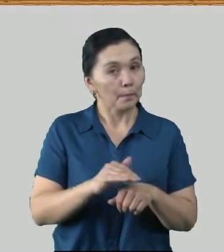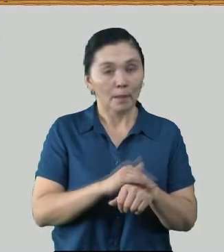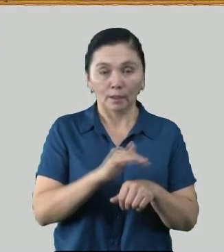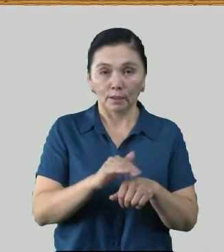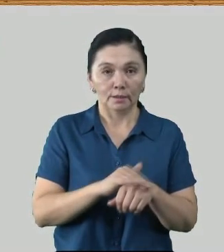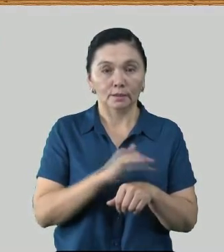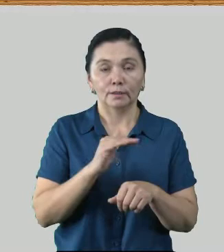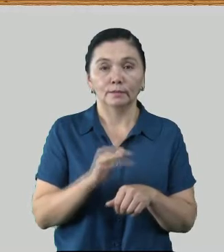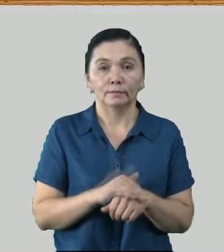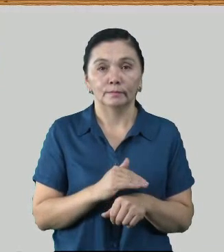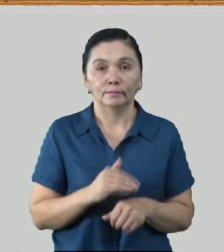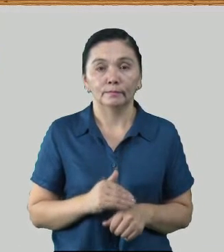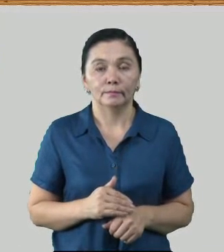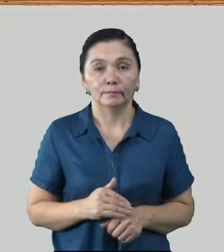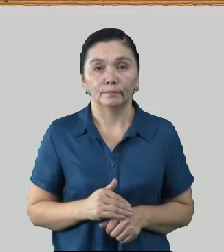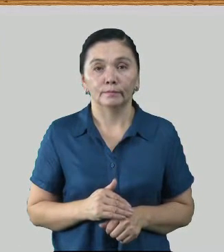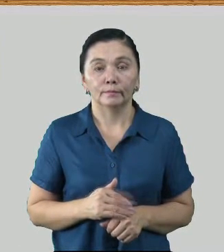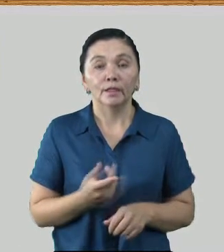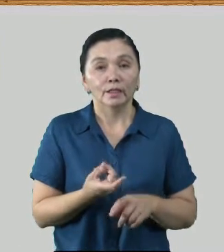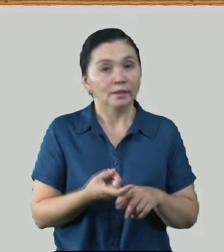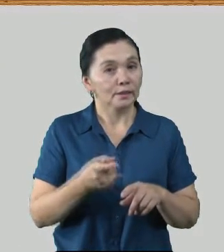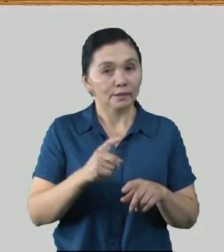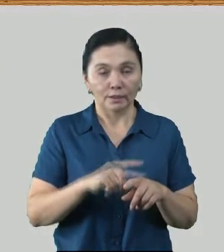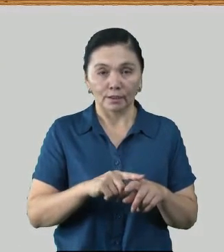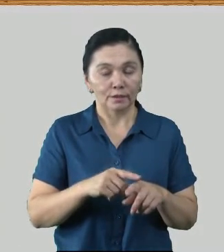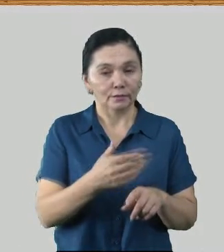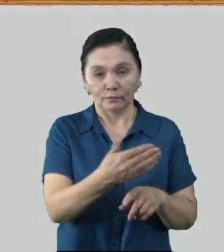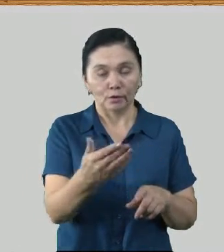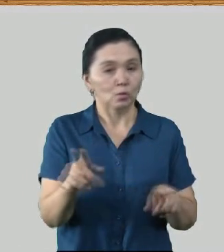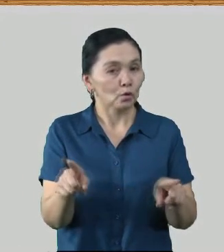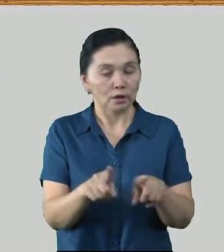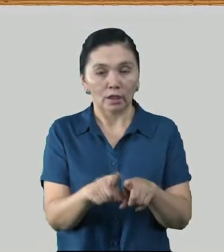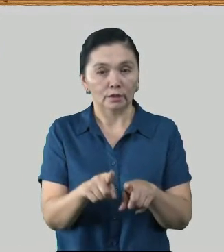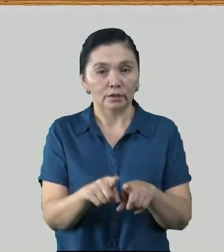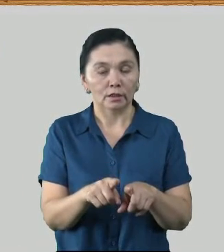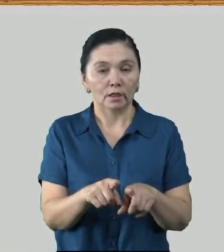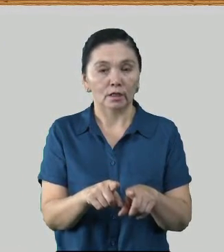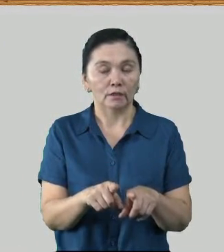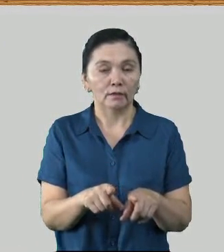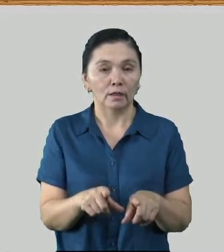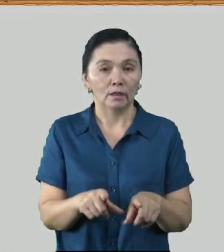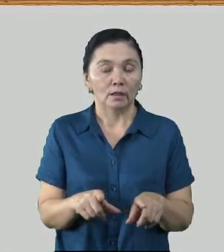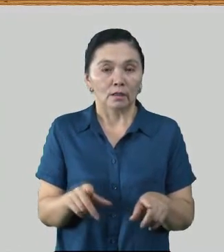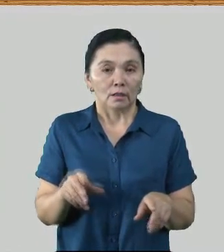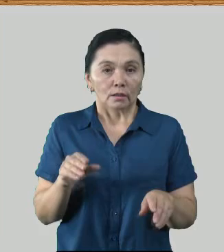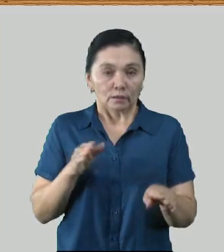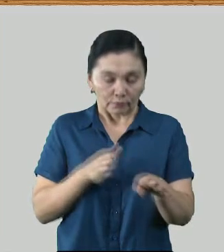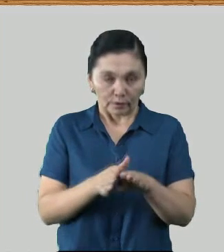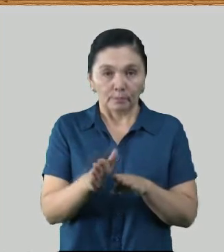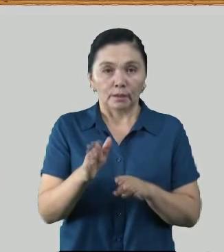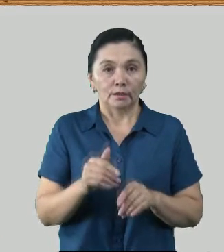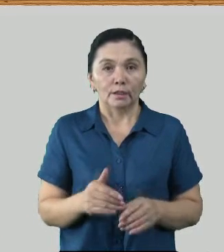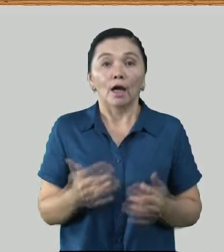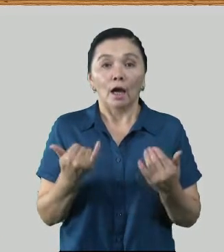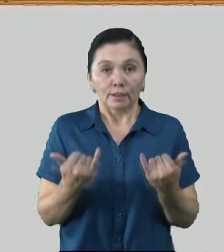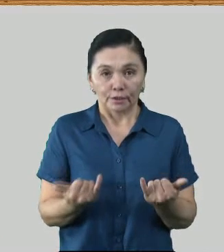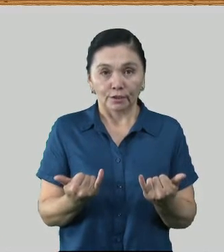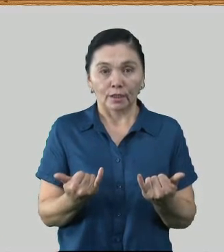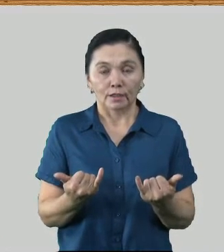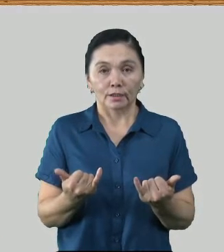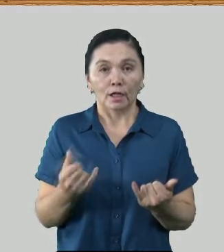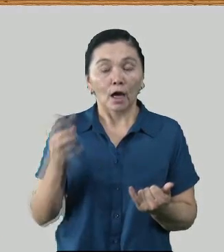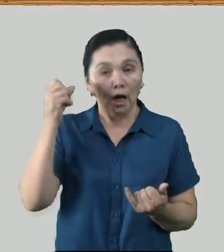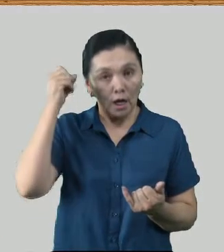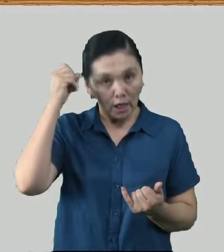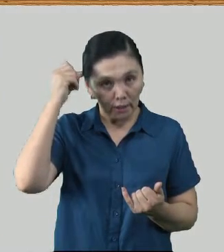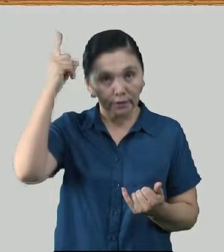Молодцы! И с этим заданием вы справились успешно. А сейчас